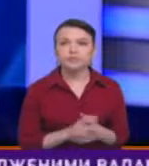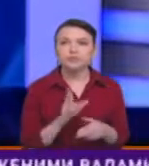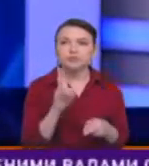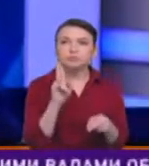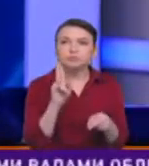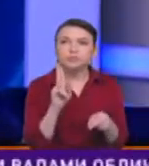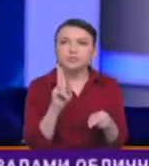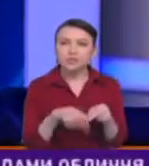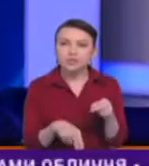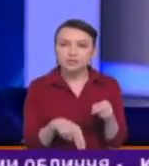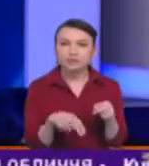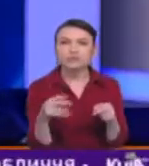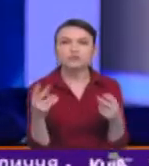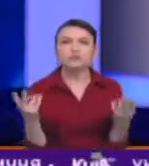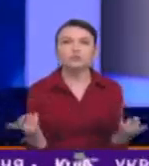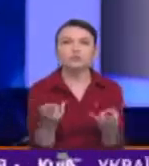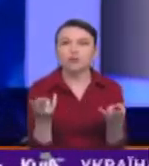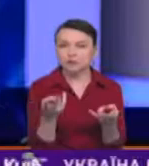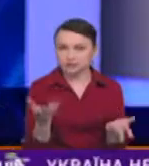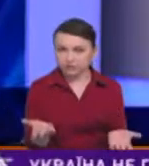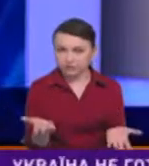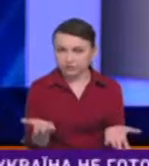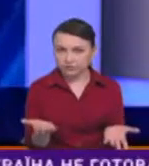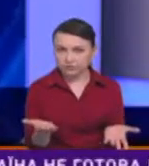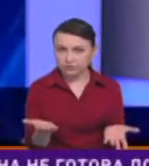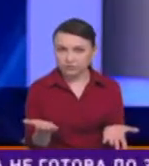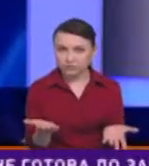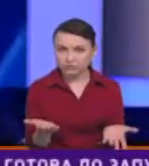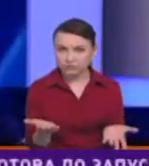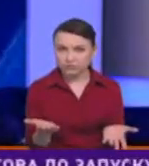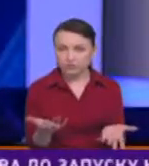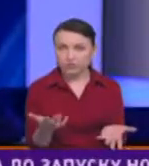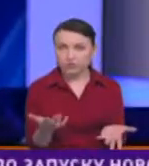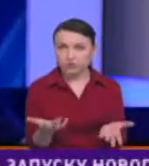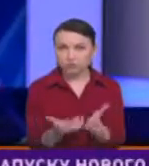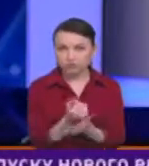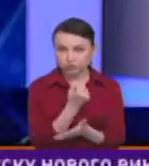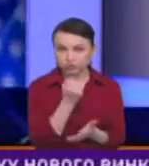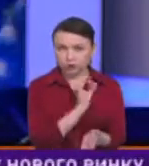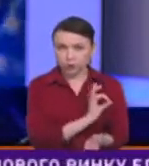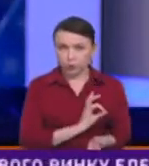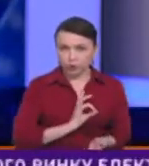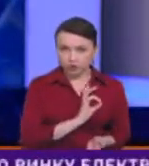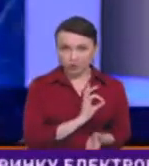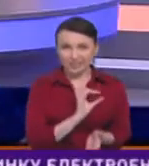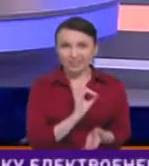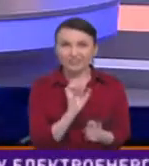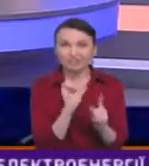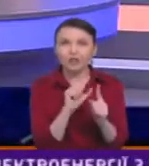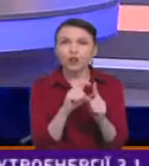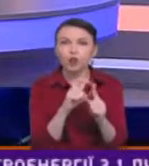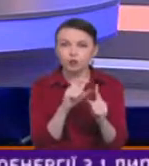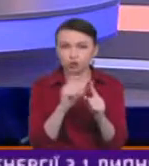Перестати відбуватися як явище. Тобто, виходячи із юридичного і